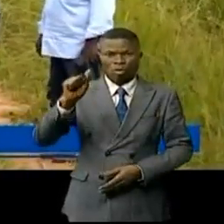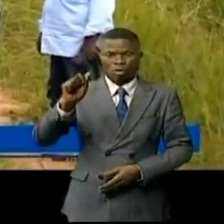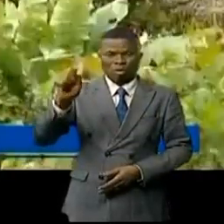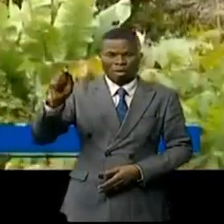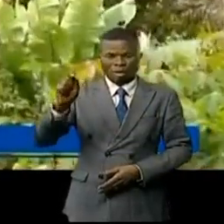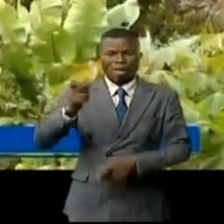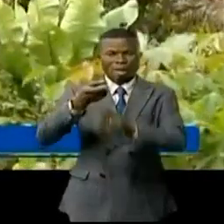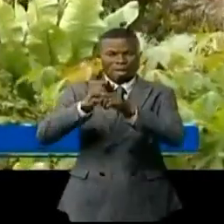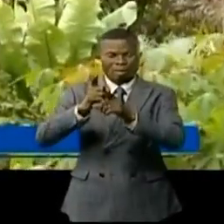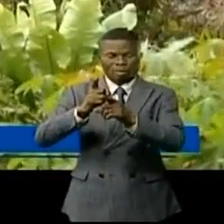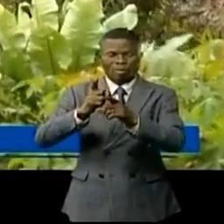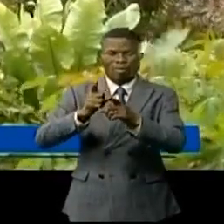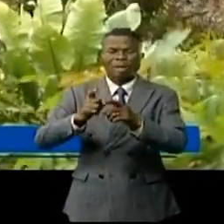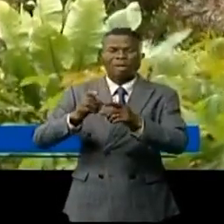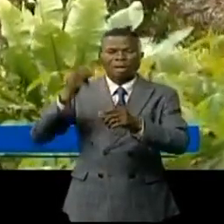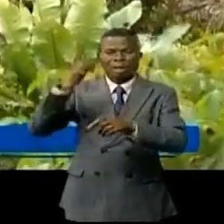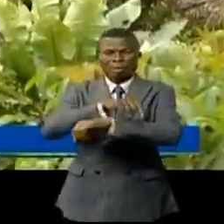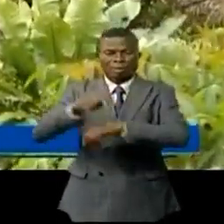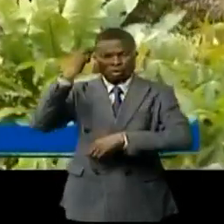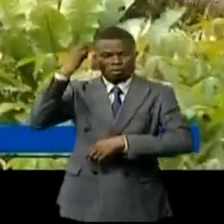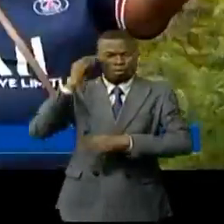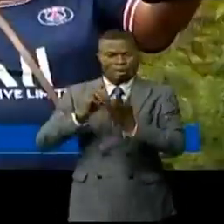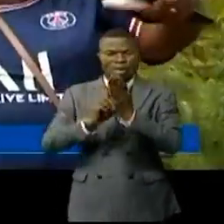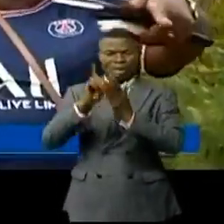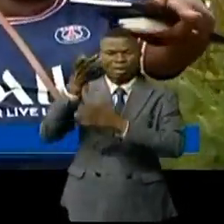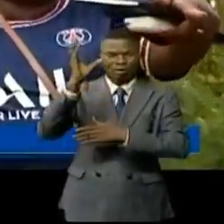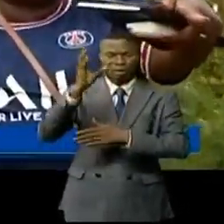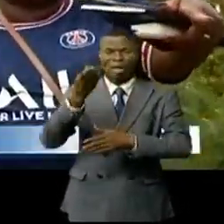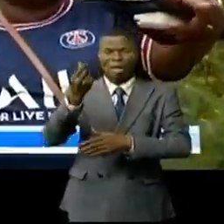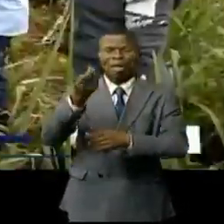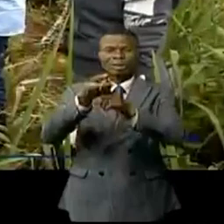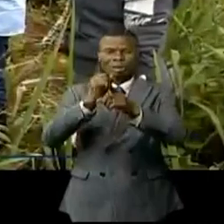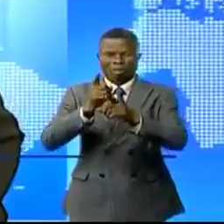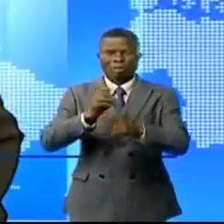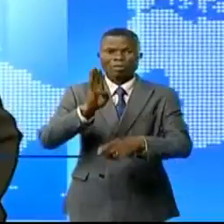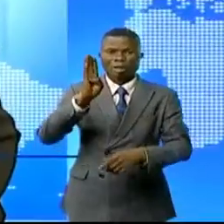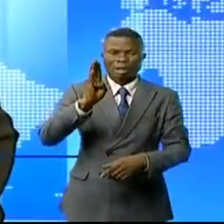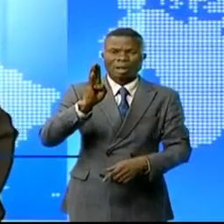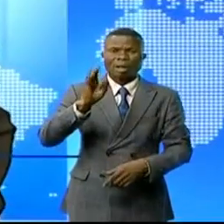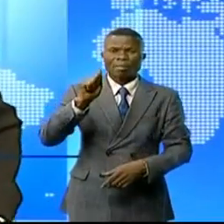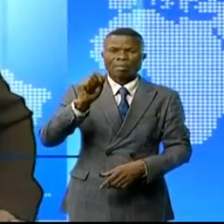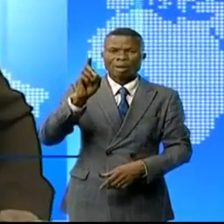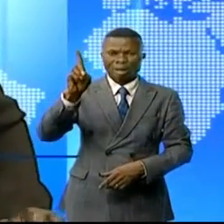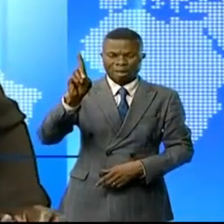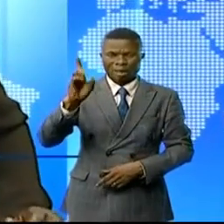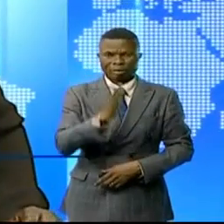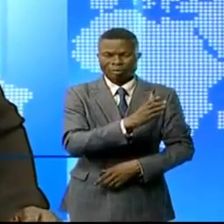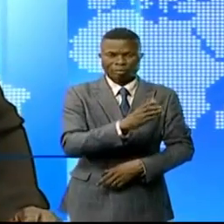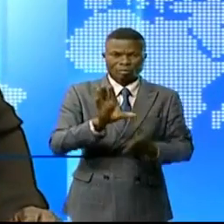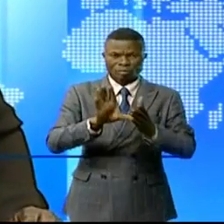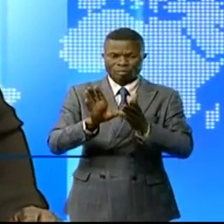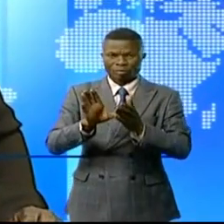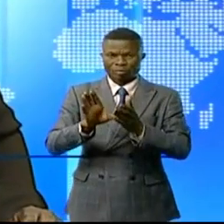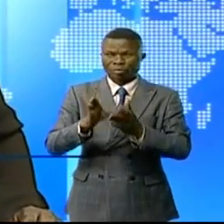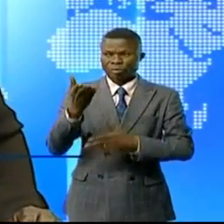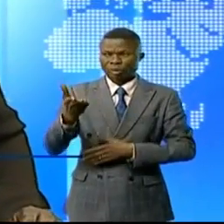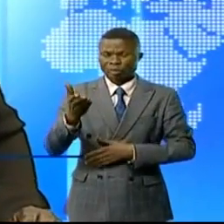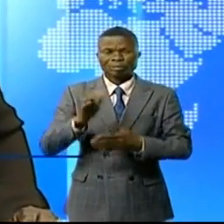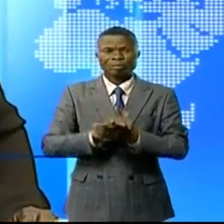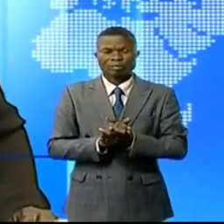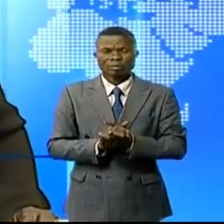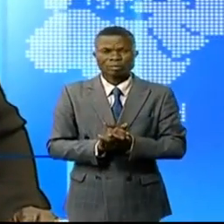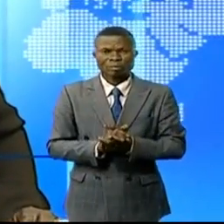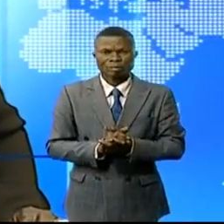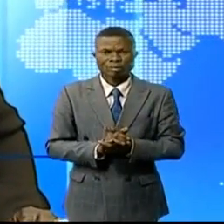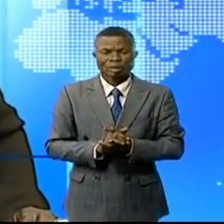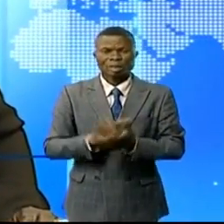ministère du Développement Rural qui bénéficie de l'appui financier de la BAD. Un reportage grâce à Maosu. Et puis,